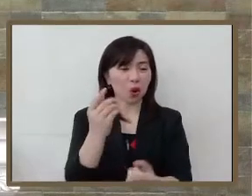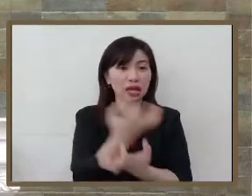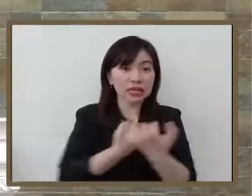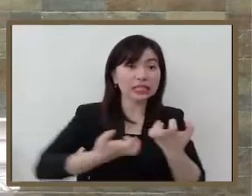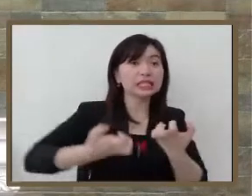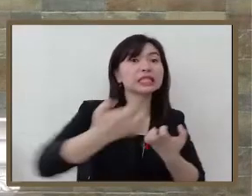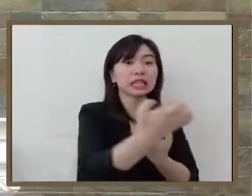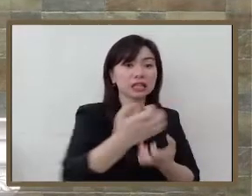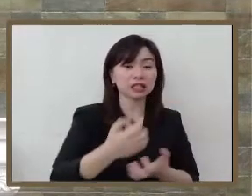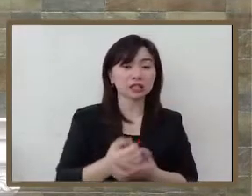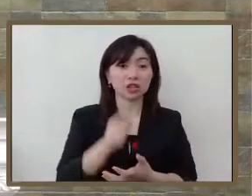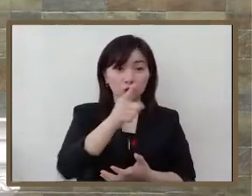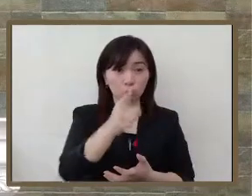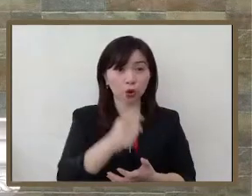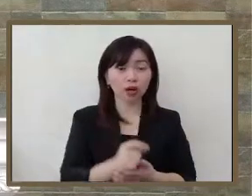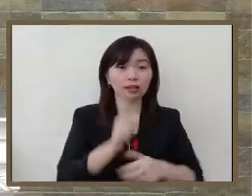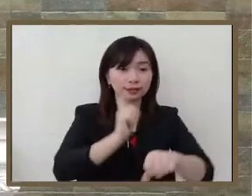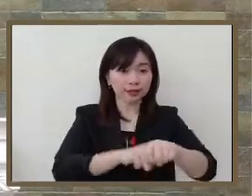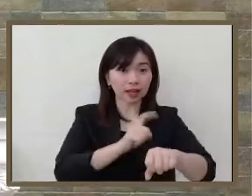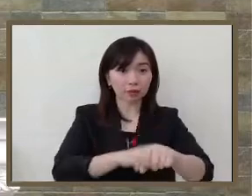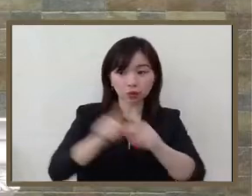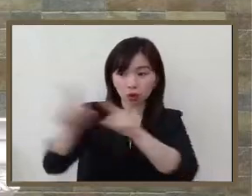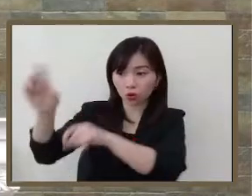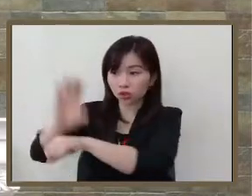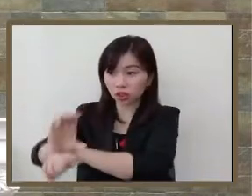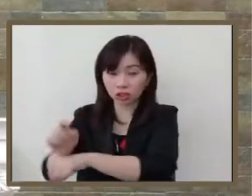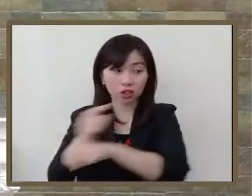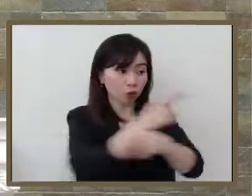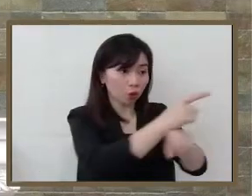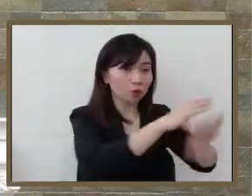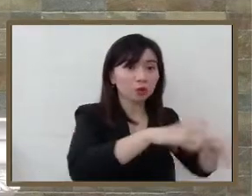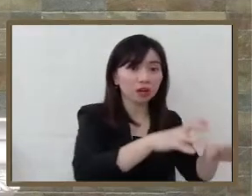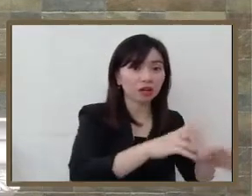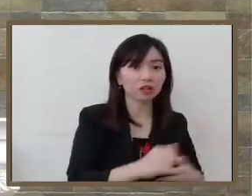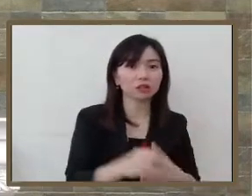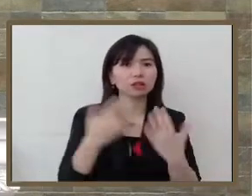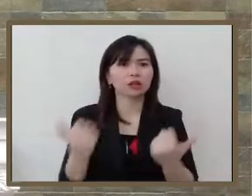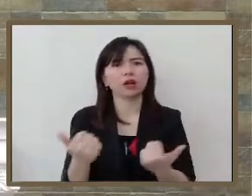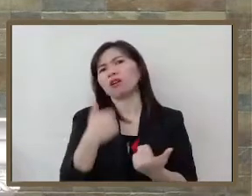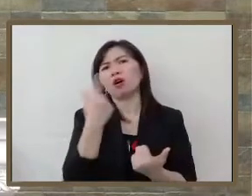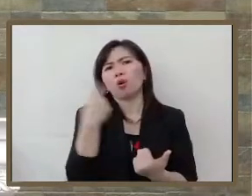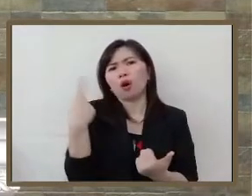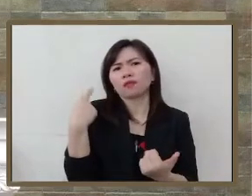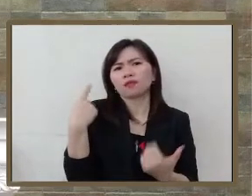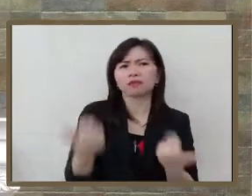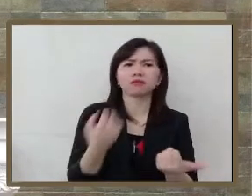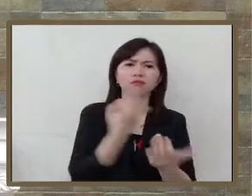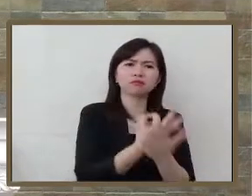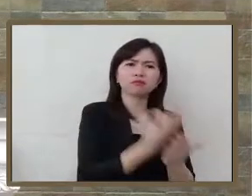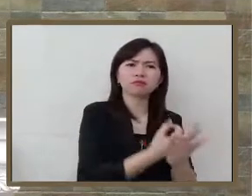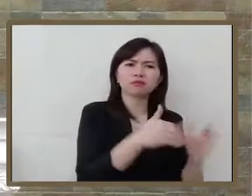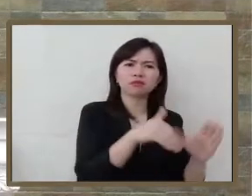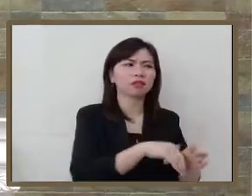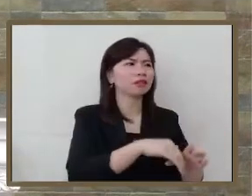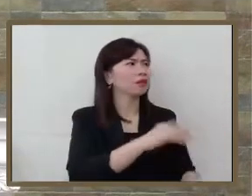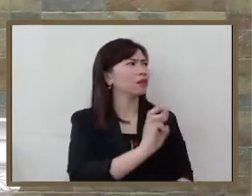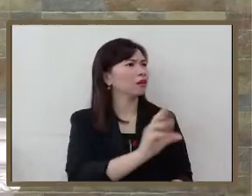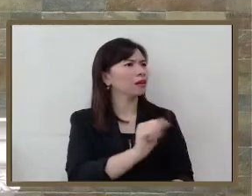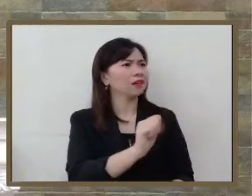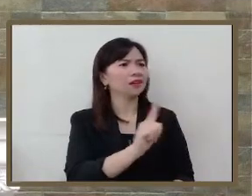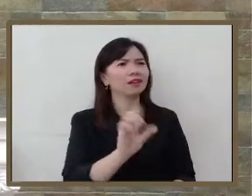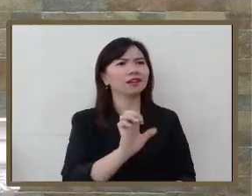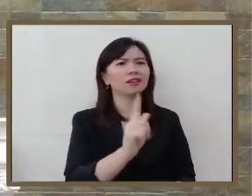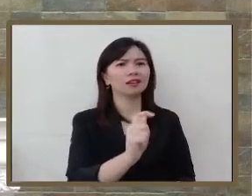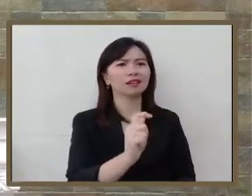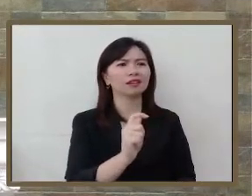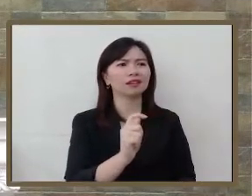ninyo sa trabaho kaysa sa pagsisimba ninyo. O, tingnan nyo ngayon, sino ang may laman ang wallet? Di bali nang walang laman ang